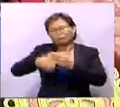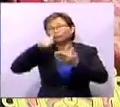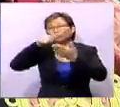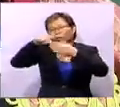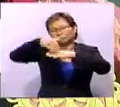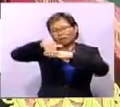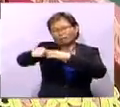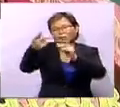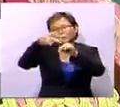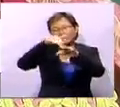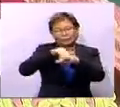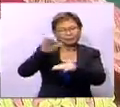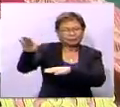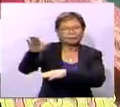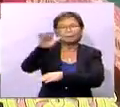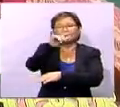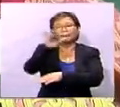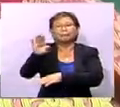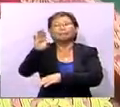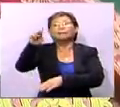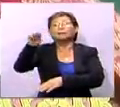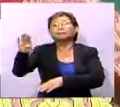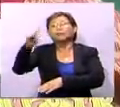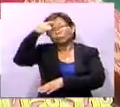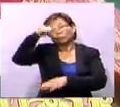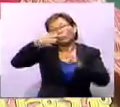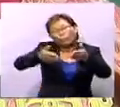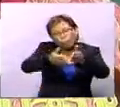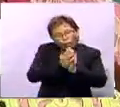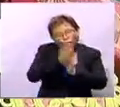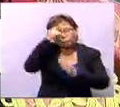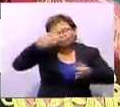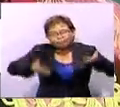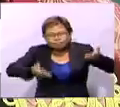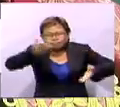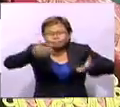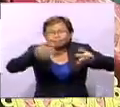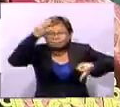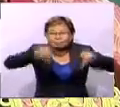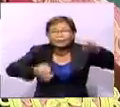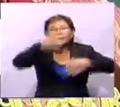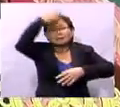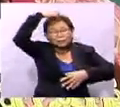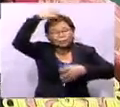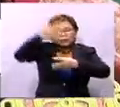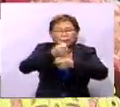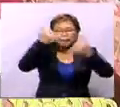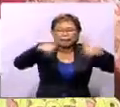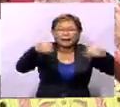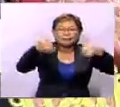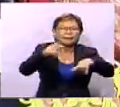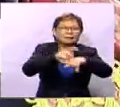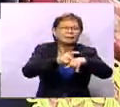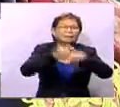surat pada pihak Yang Amat Berhormat Menteri Besar untuk mohon kalau boleh dipertimbangkan agar Selangor dapat bermain di Stadium Shah